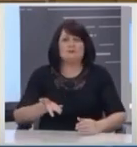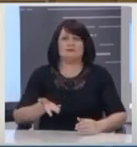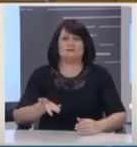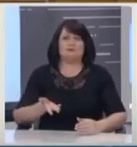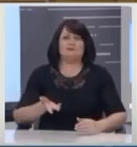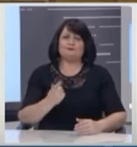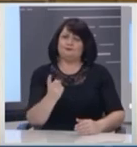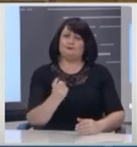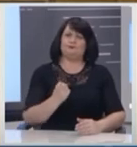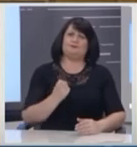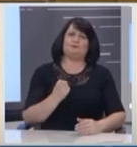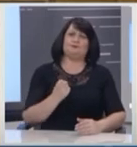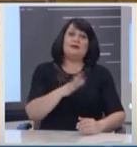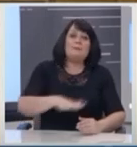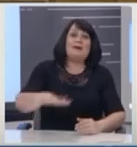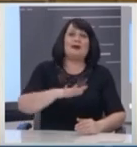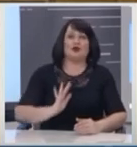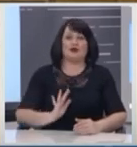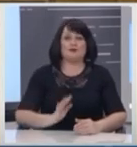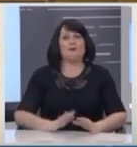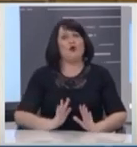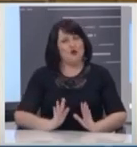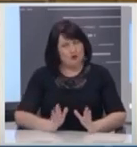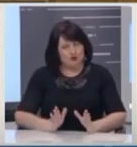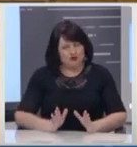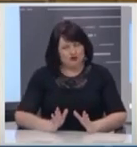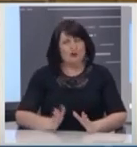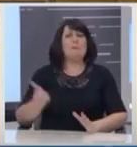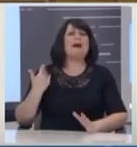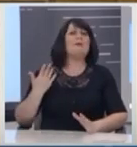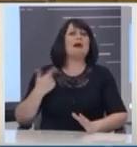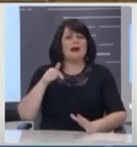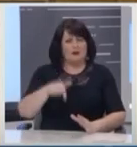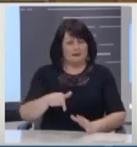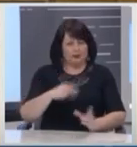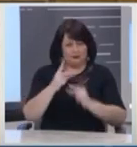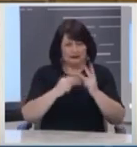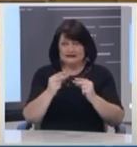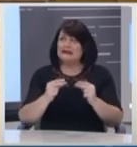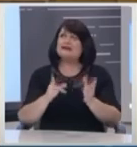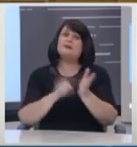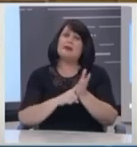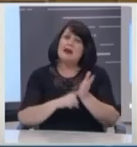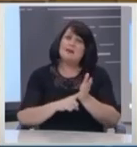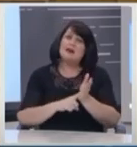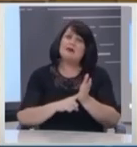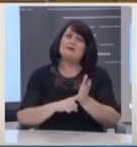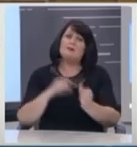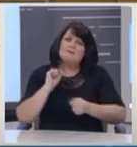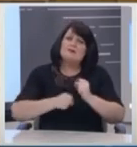και τις προκλήσεις στην περιοχή. Όμως, πριν από αυτό, πρέπει να